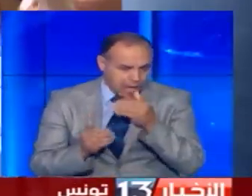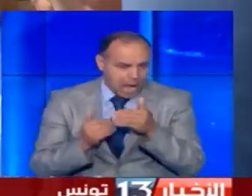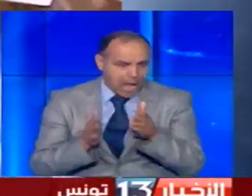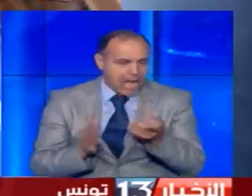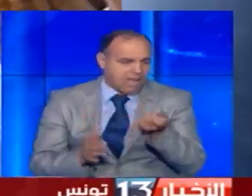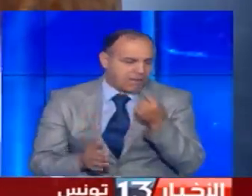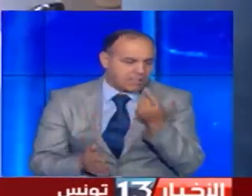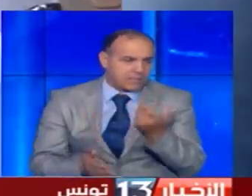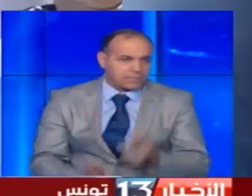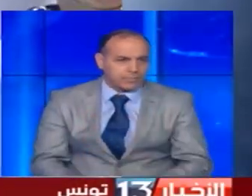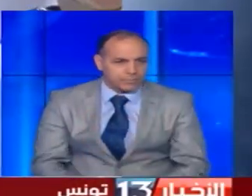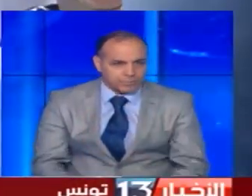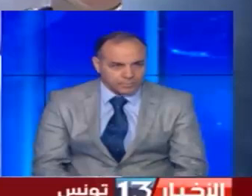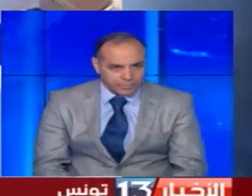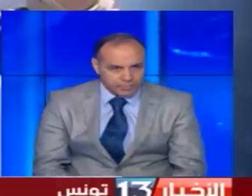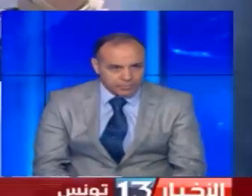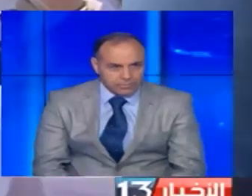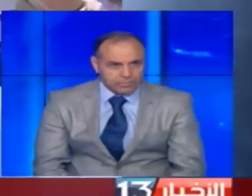الصيدليات